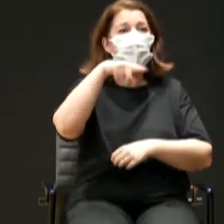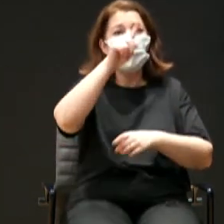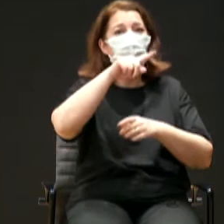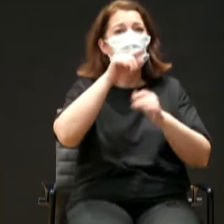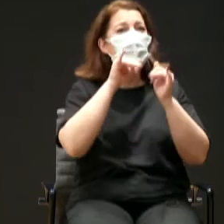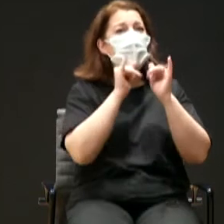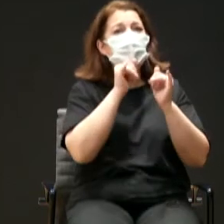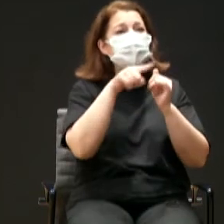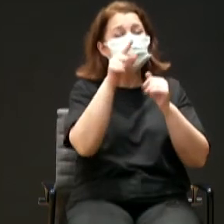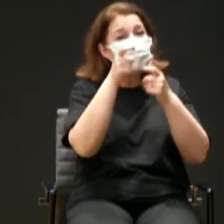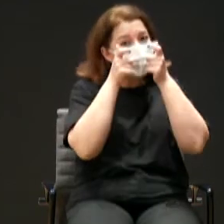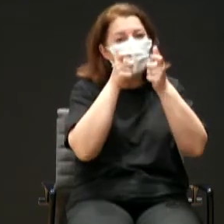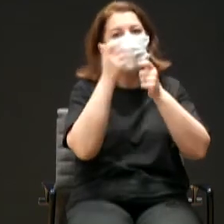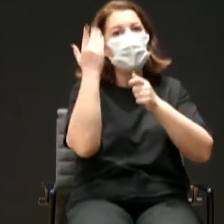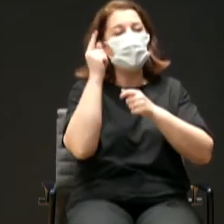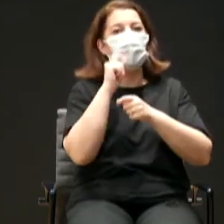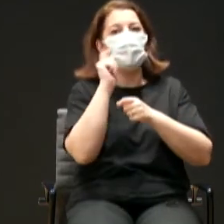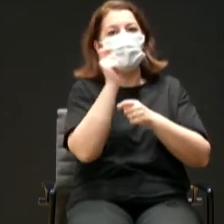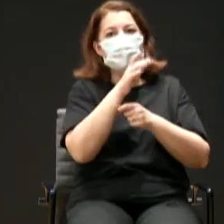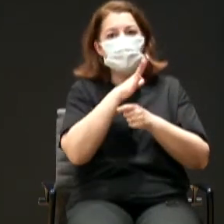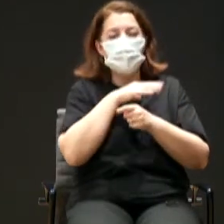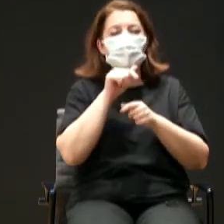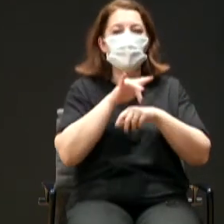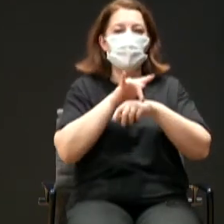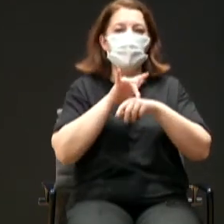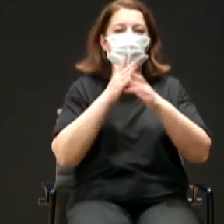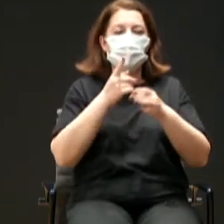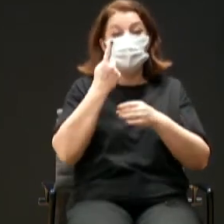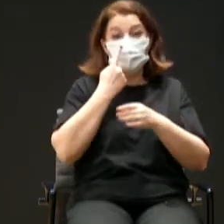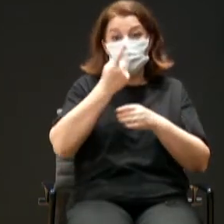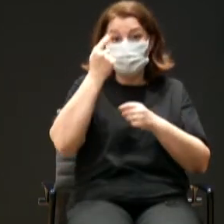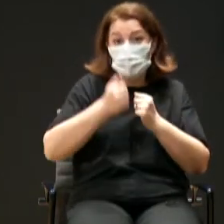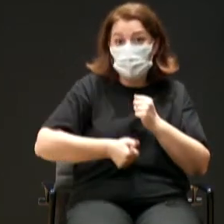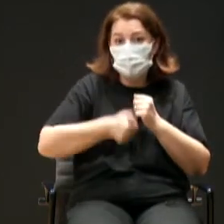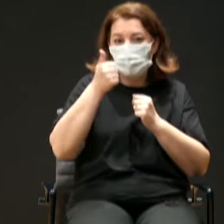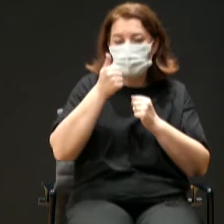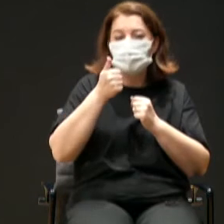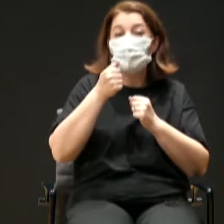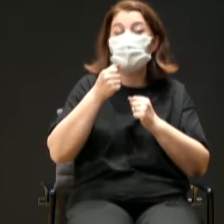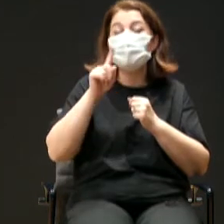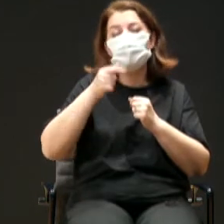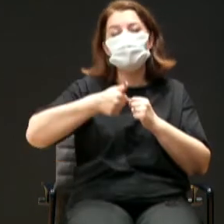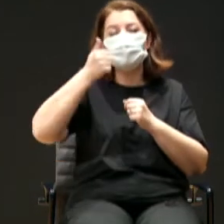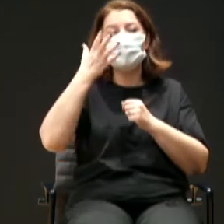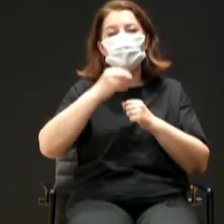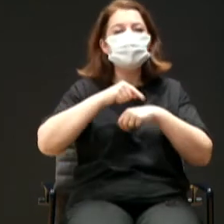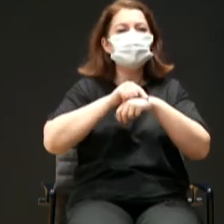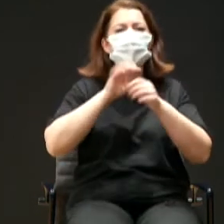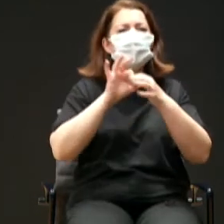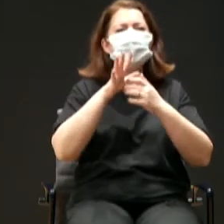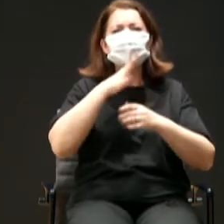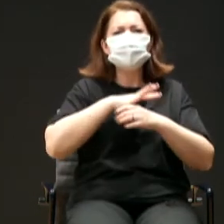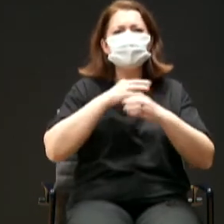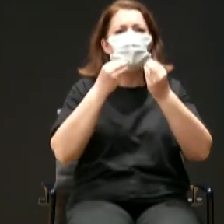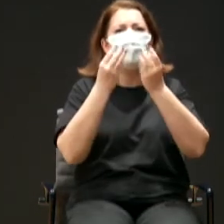ama sizi mahvedecek. Dikkat edin dedi. Ya bu ülkenin cumhurbaşkanı, başbakan olduğu dönemde ne istedilerse